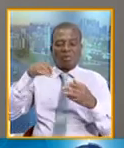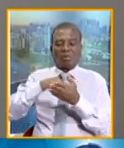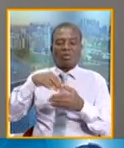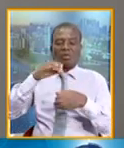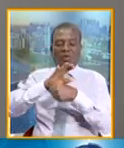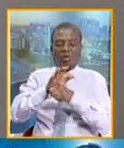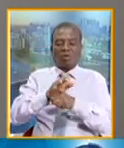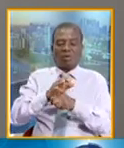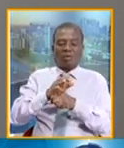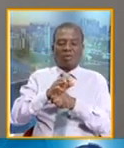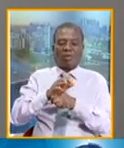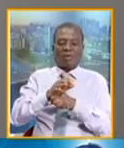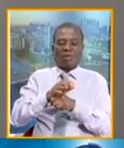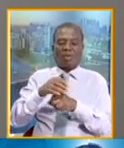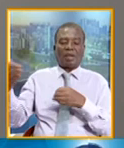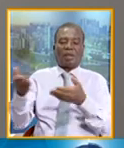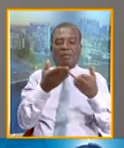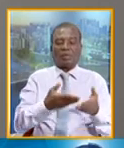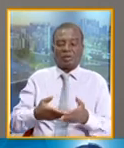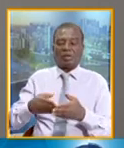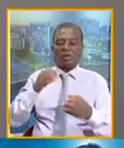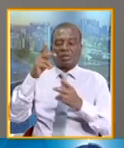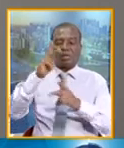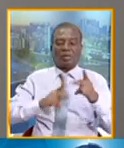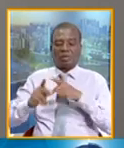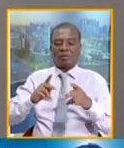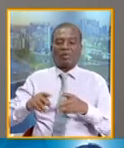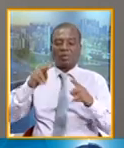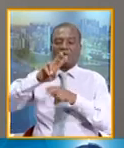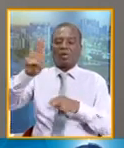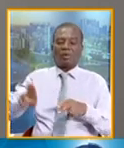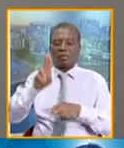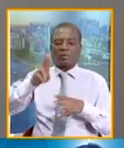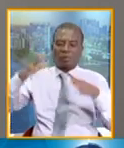paludisme. L'objectif est d'amener les populations à utiliser les moustiquaires